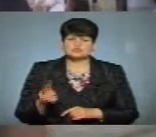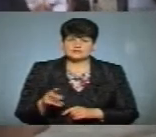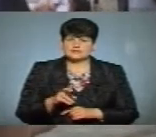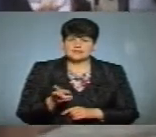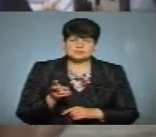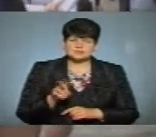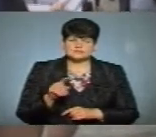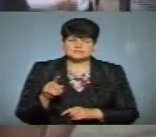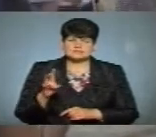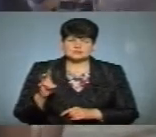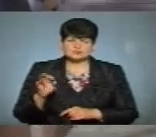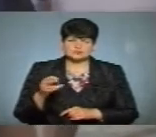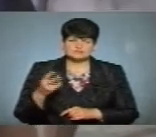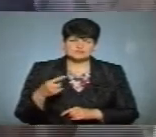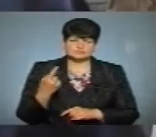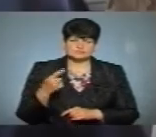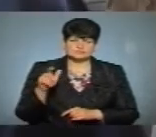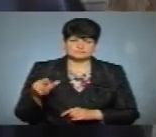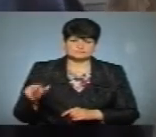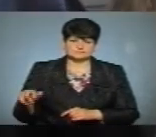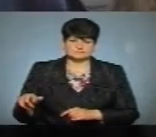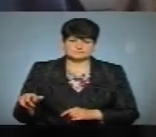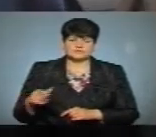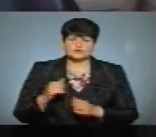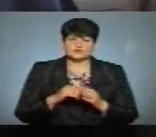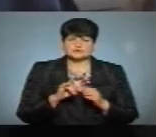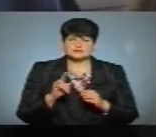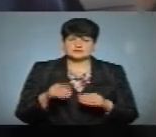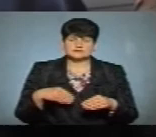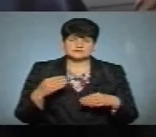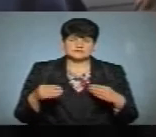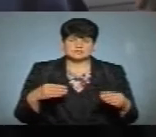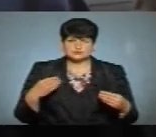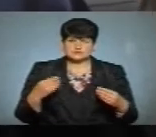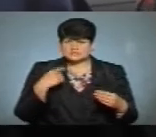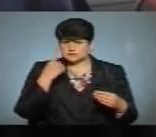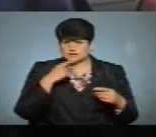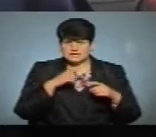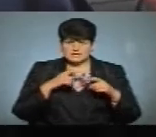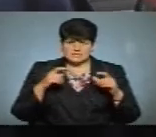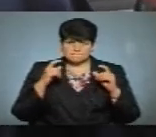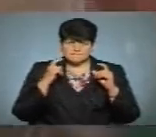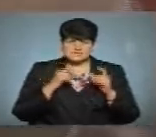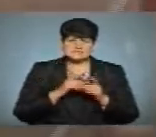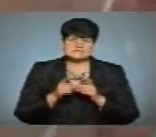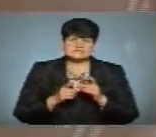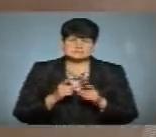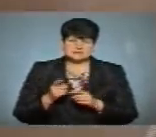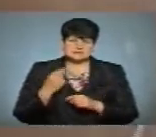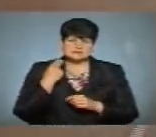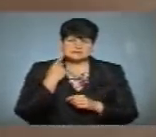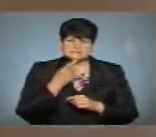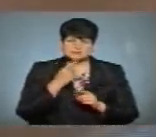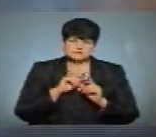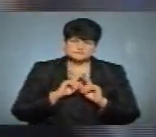прийшов на ЗНО 21 учасник. Кожній дитині видаються індивідуальні маски, змінні для того. Англійська мова –